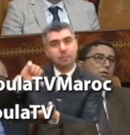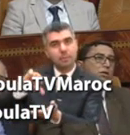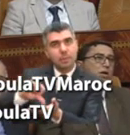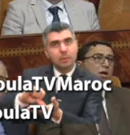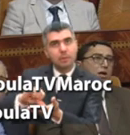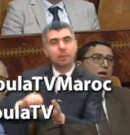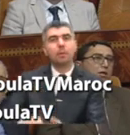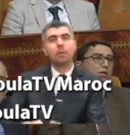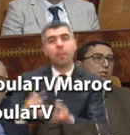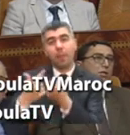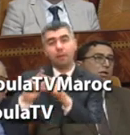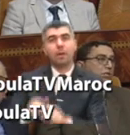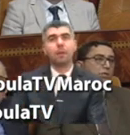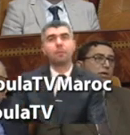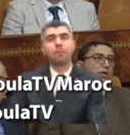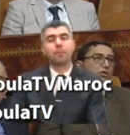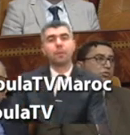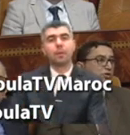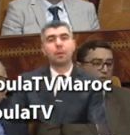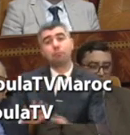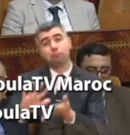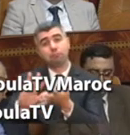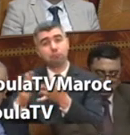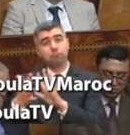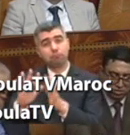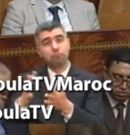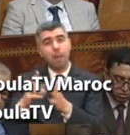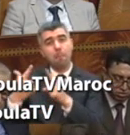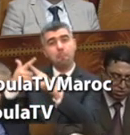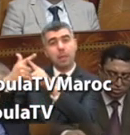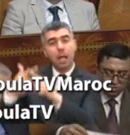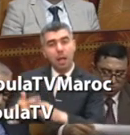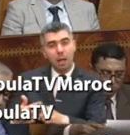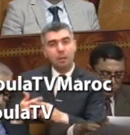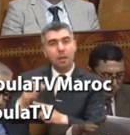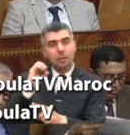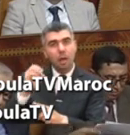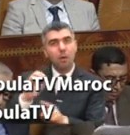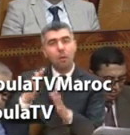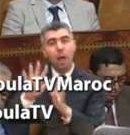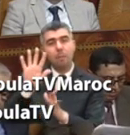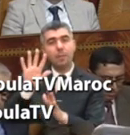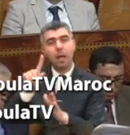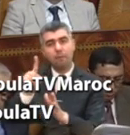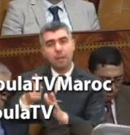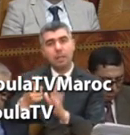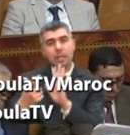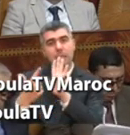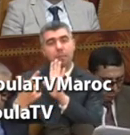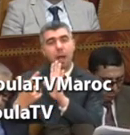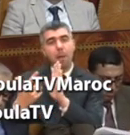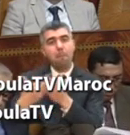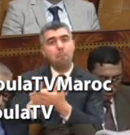أي إبريد، والذي يصل غلاف مالي يقدر ب 5.57